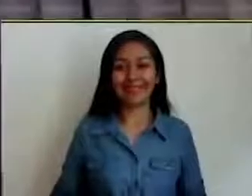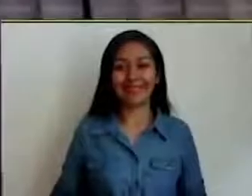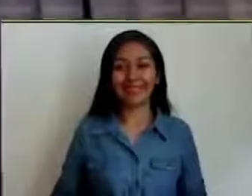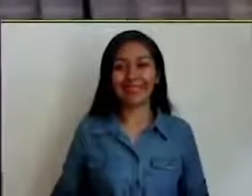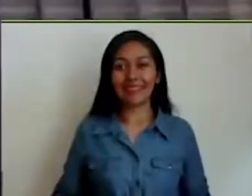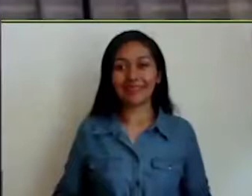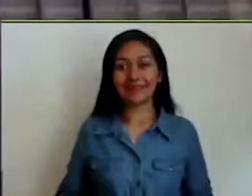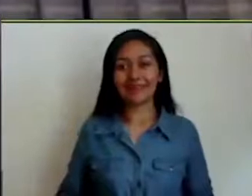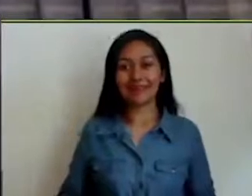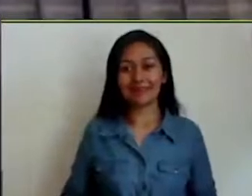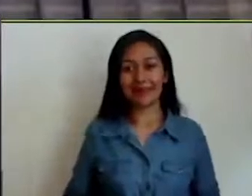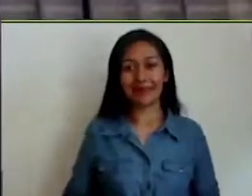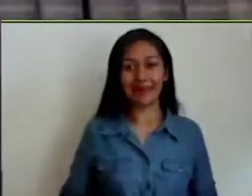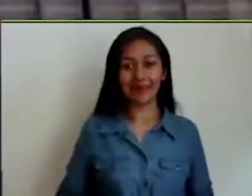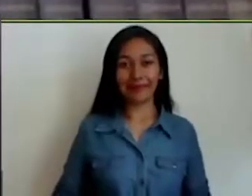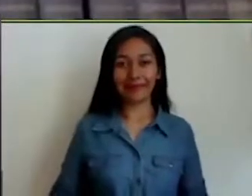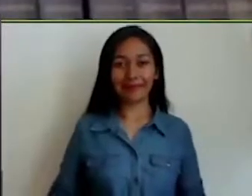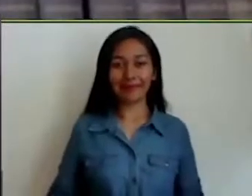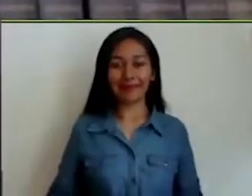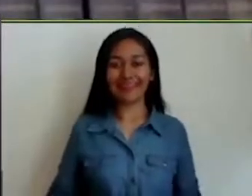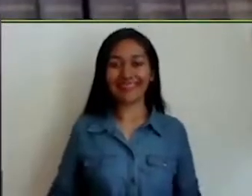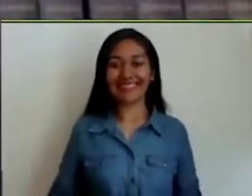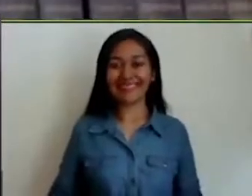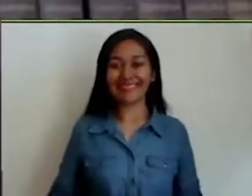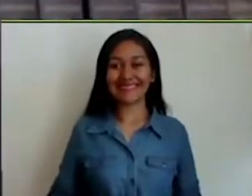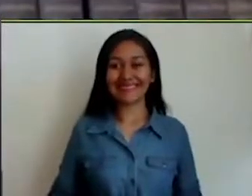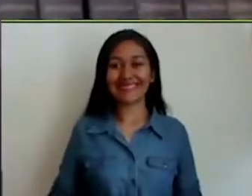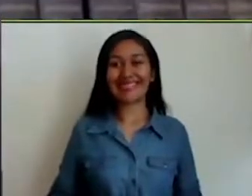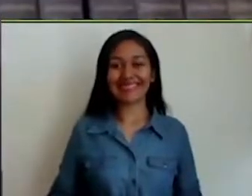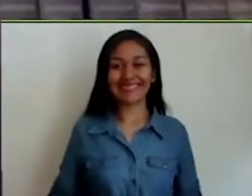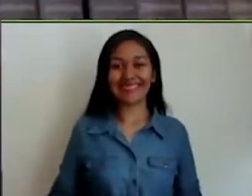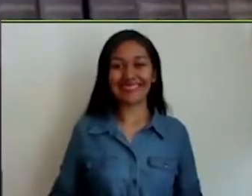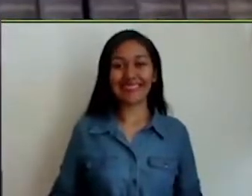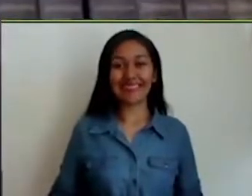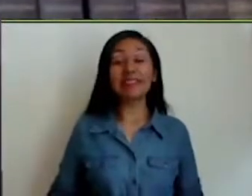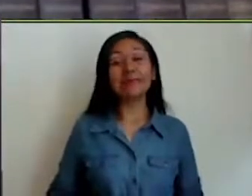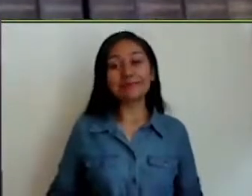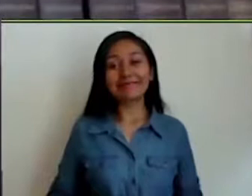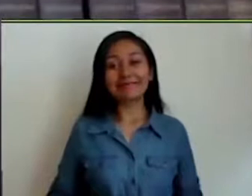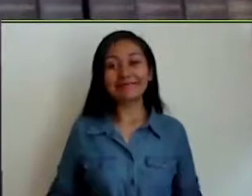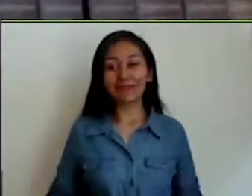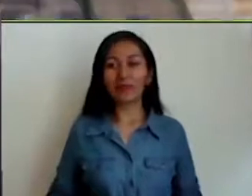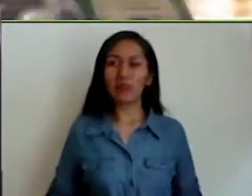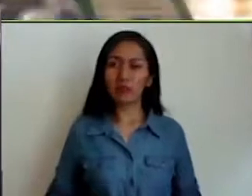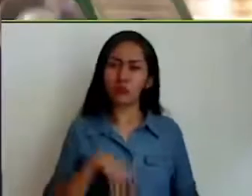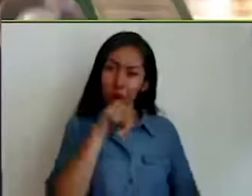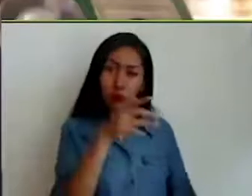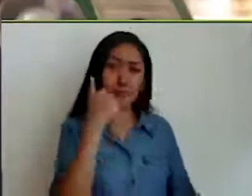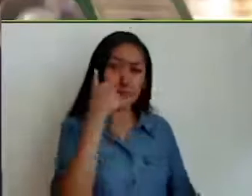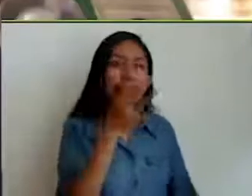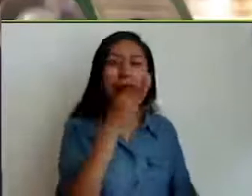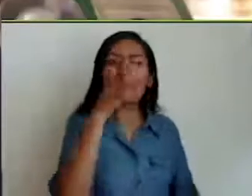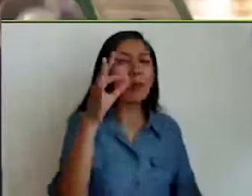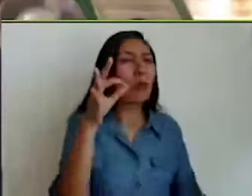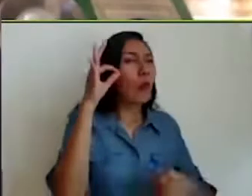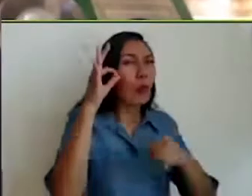Credo che più che esplicitarle, che chiarirle io, ci siano diverse riflessioni che scaturiscono dal confronto tra